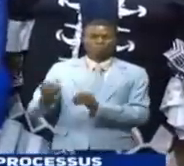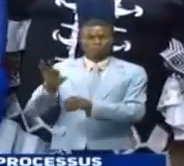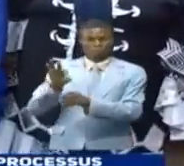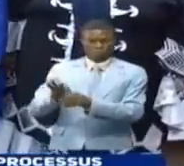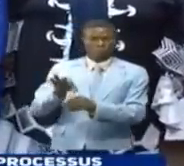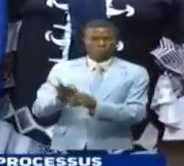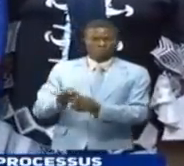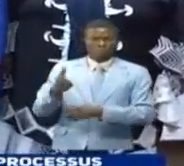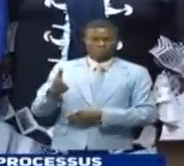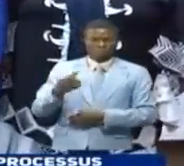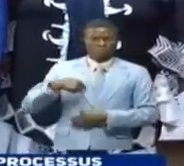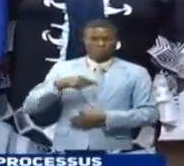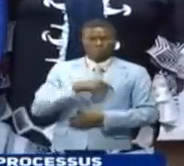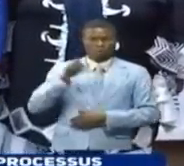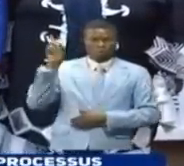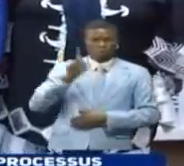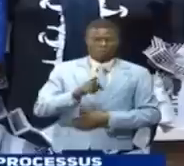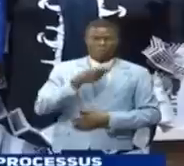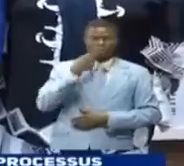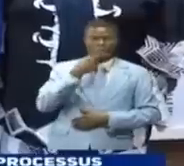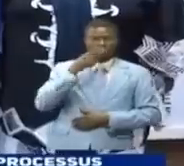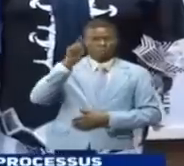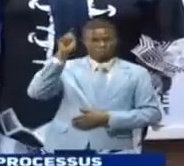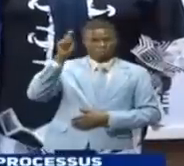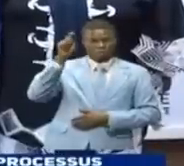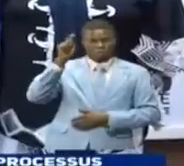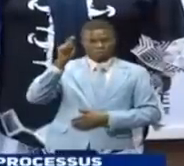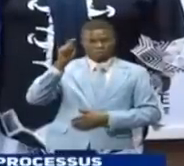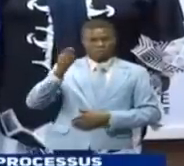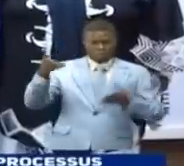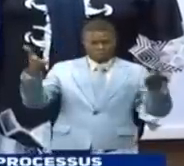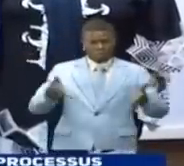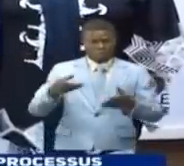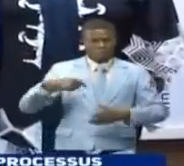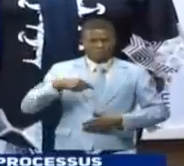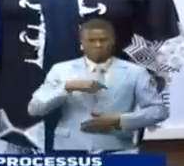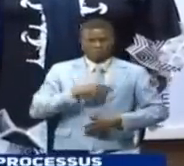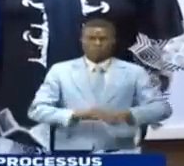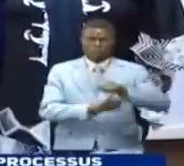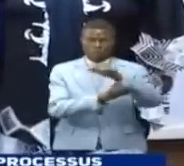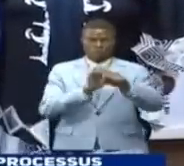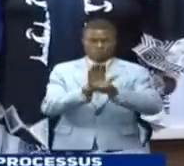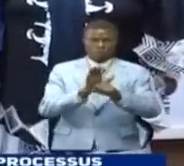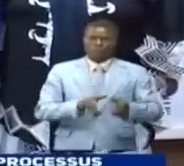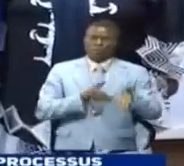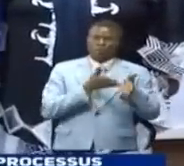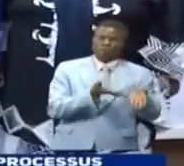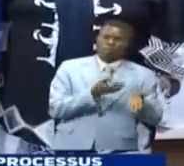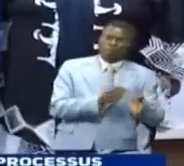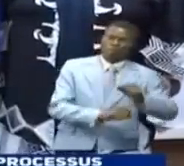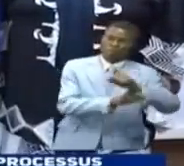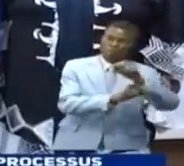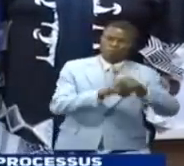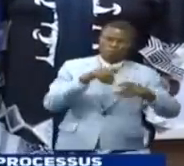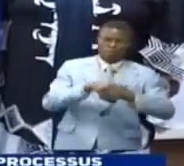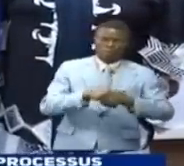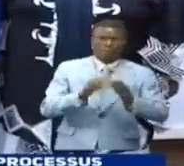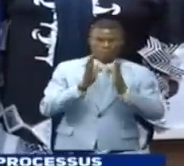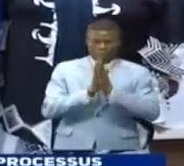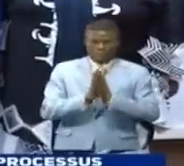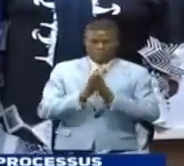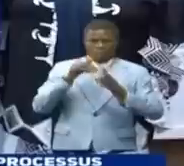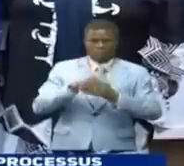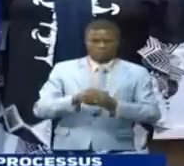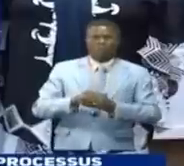élections, mais nous sommes venus témoigner par notre présence, notre soutien, notre accompagnement dans la prière et